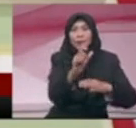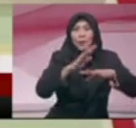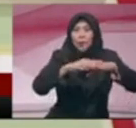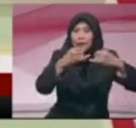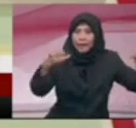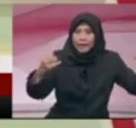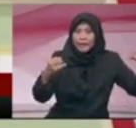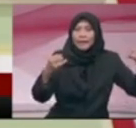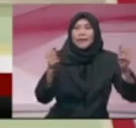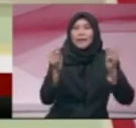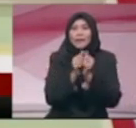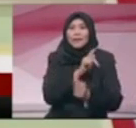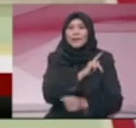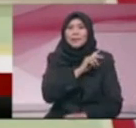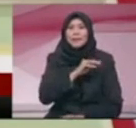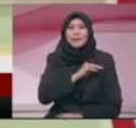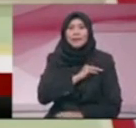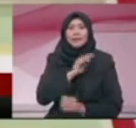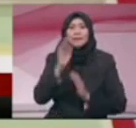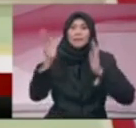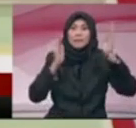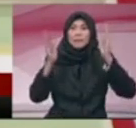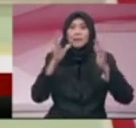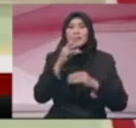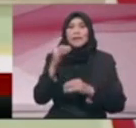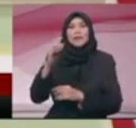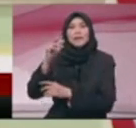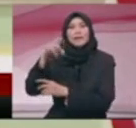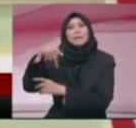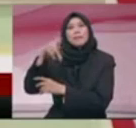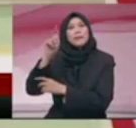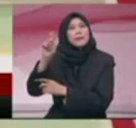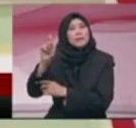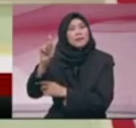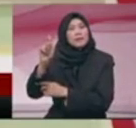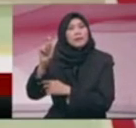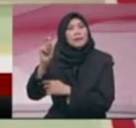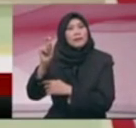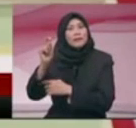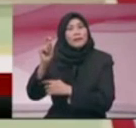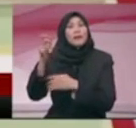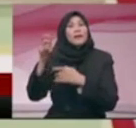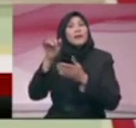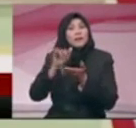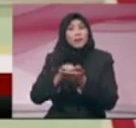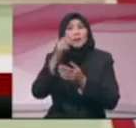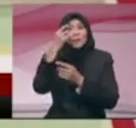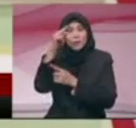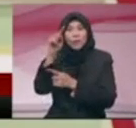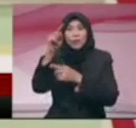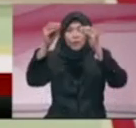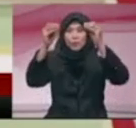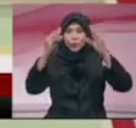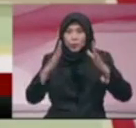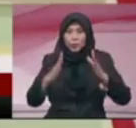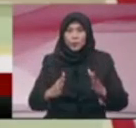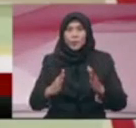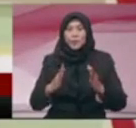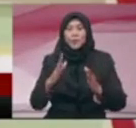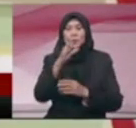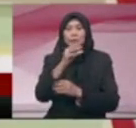Malaysia dan juga Kementerian Pengajian Tinggi. Itu untuk guru